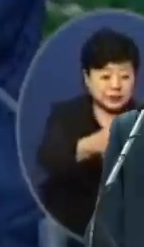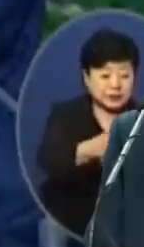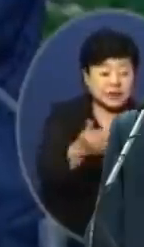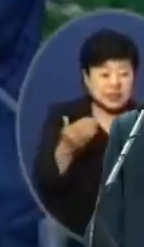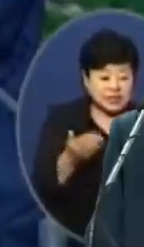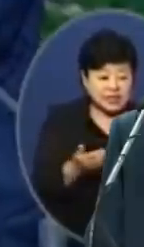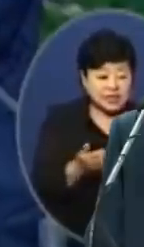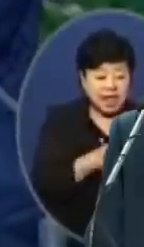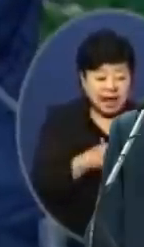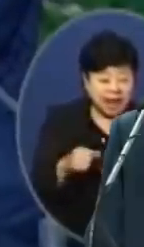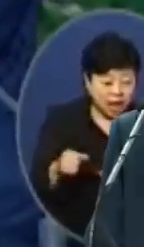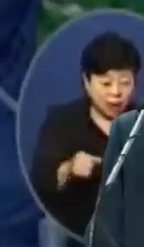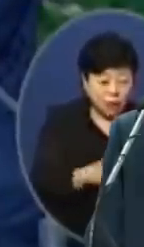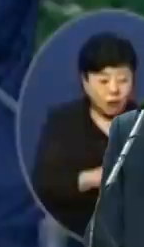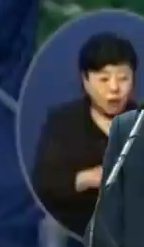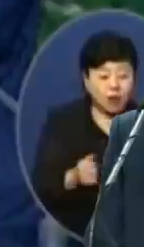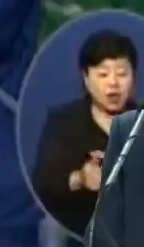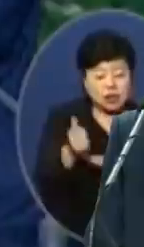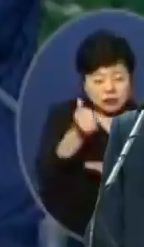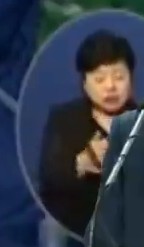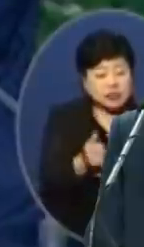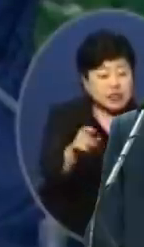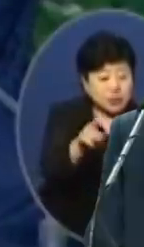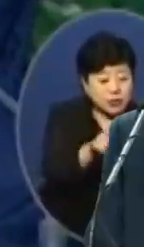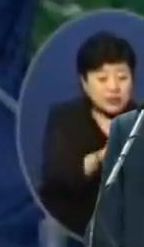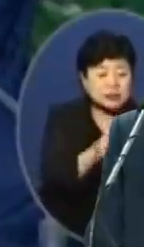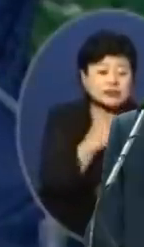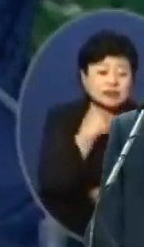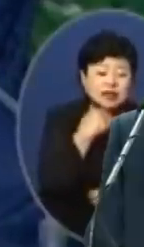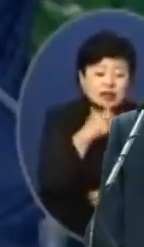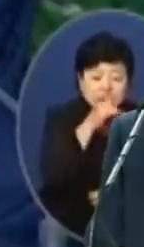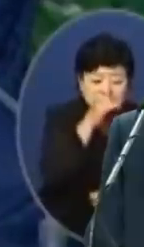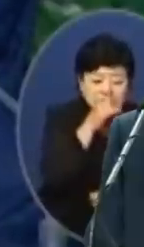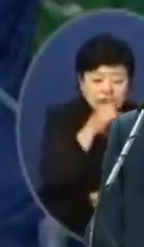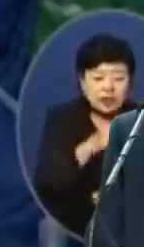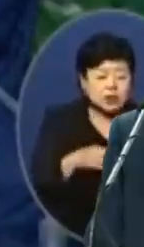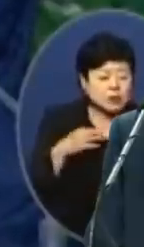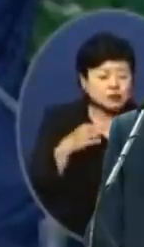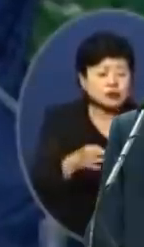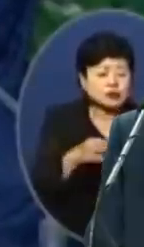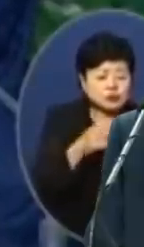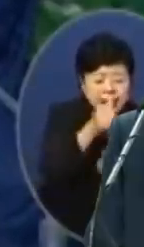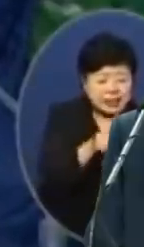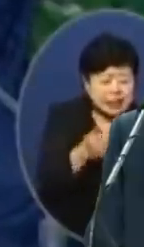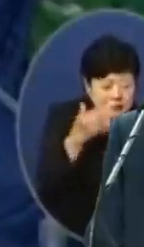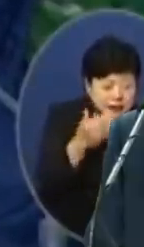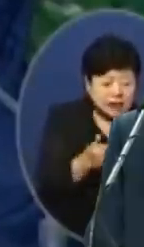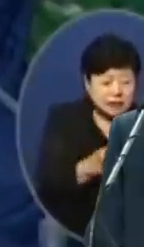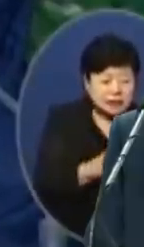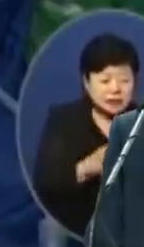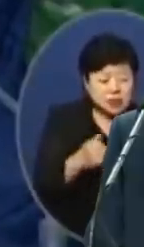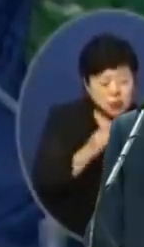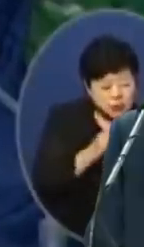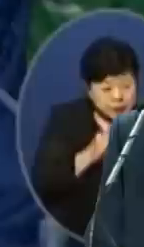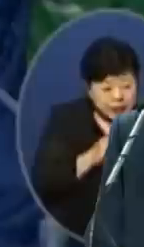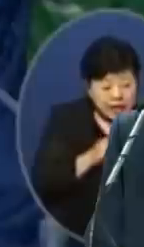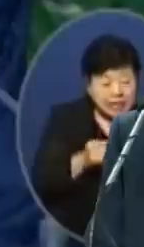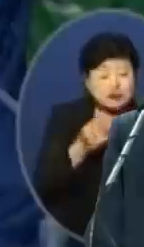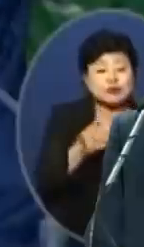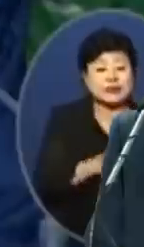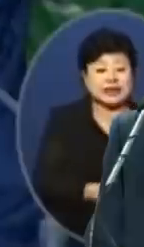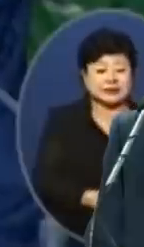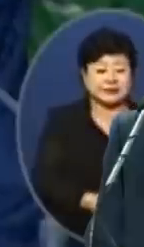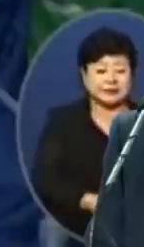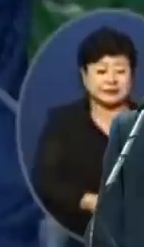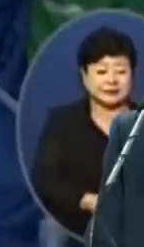일을 행하고 성취하기 위해서 기다리고 있는데 여러분이 부르짖으면 하나님이 크고 비밀한 일을 행해 주시는